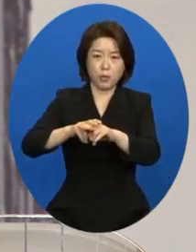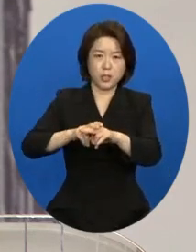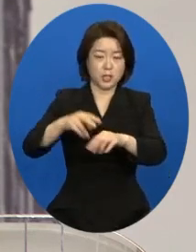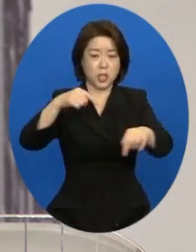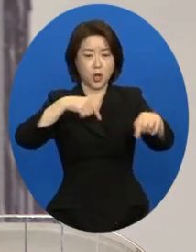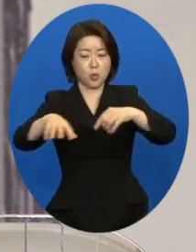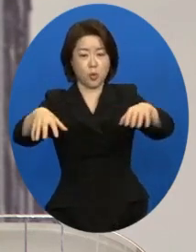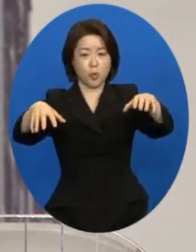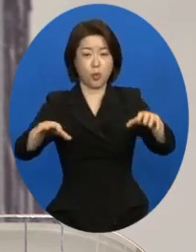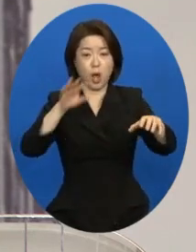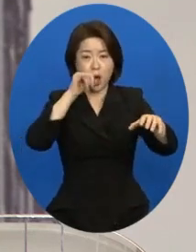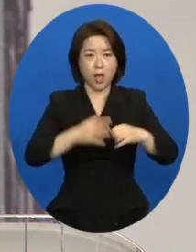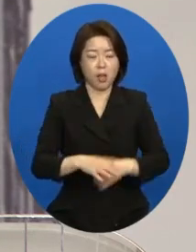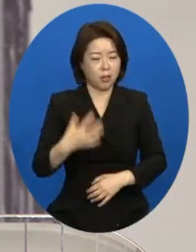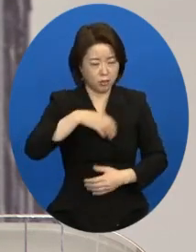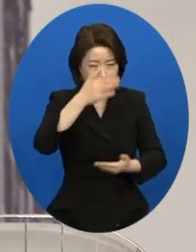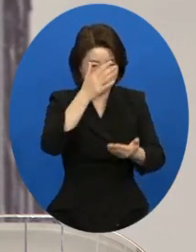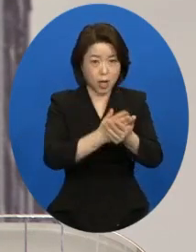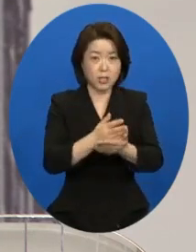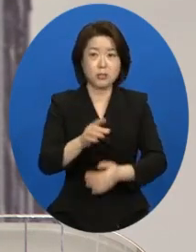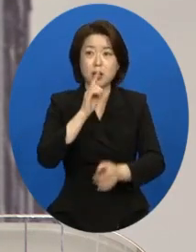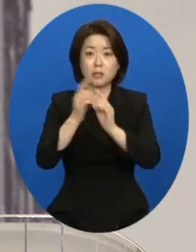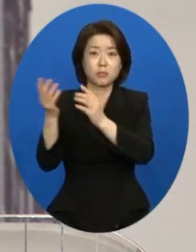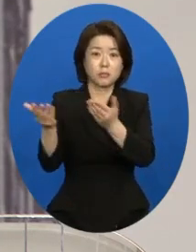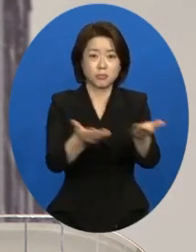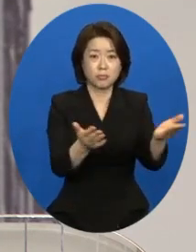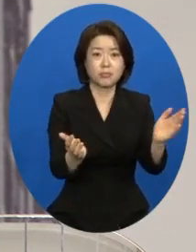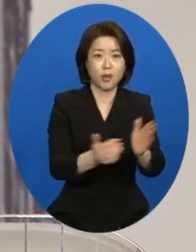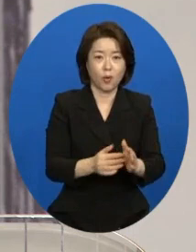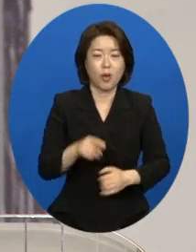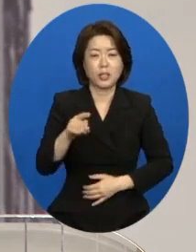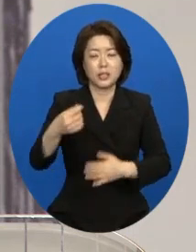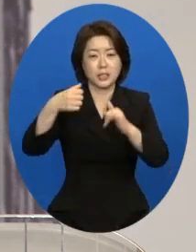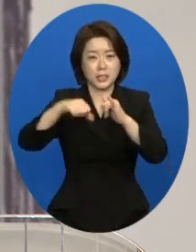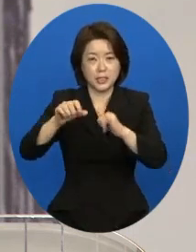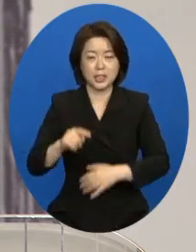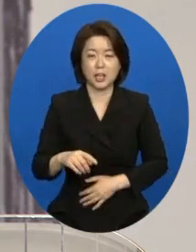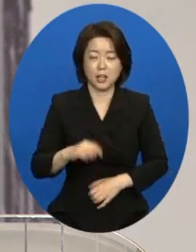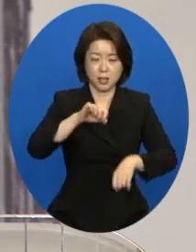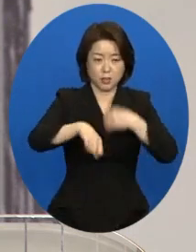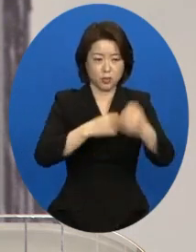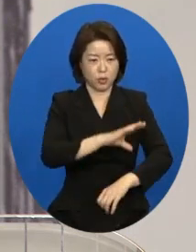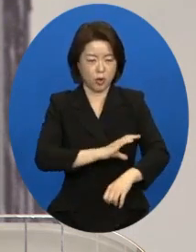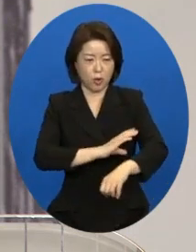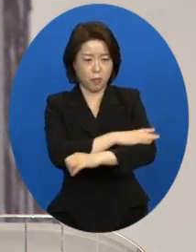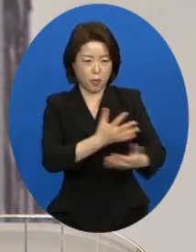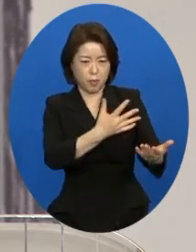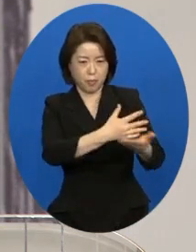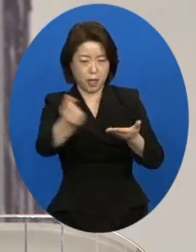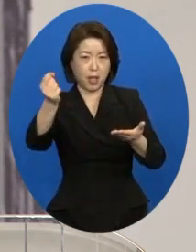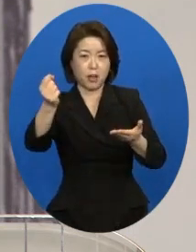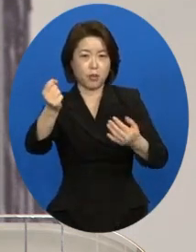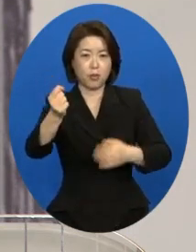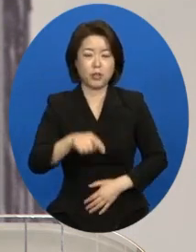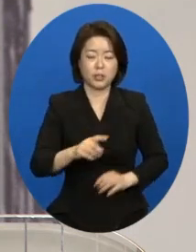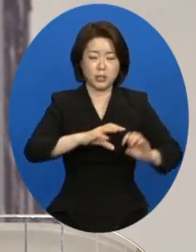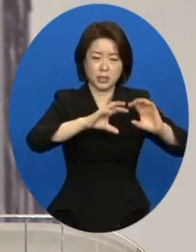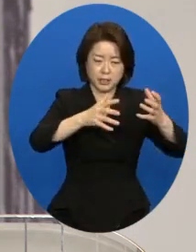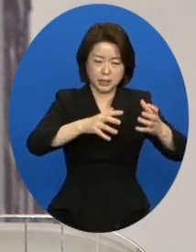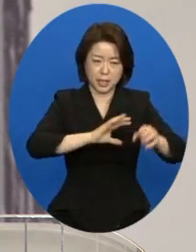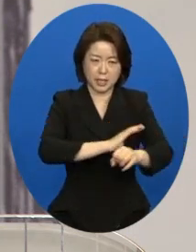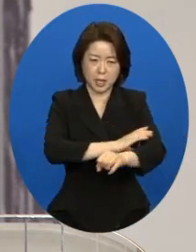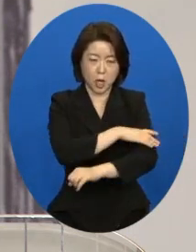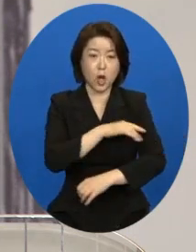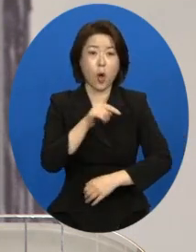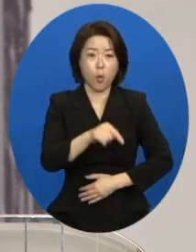통치하고 있어 걱정하지만 그 말씀을 하고 있는 거예요. 그 인자가 짐승의 권세를 빼앗고 그 나라와